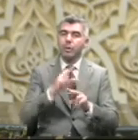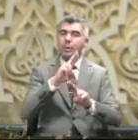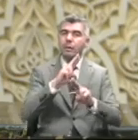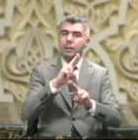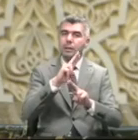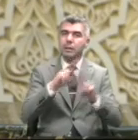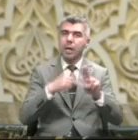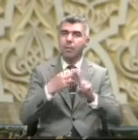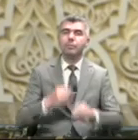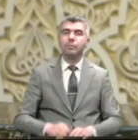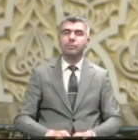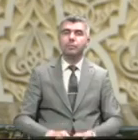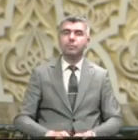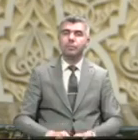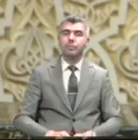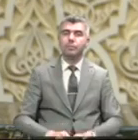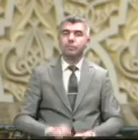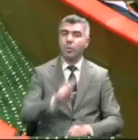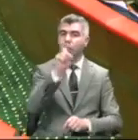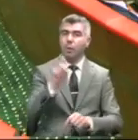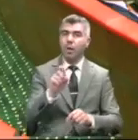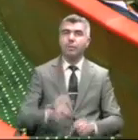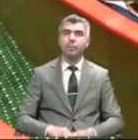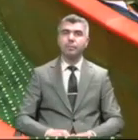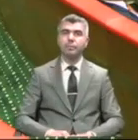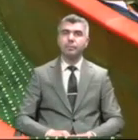الاصاله والمعاصرات تفضلوا السيد المستشار المحترم